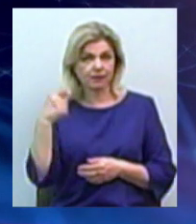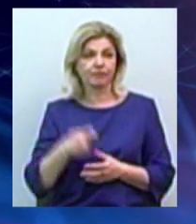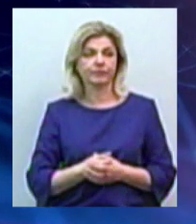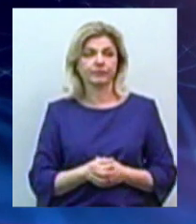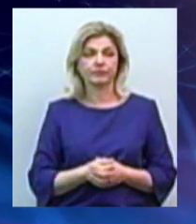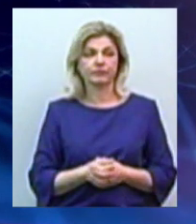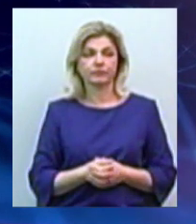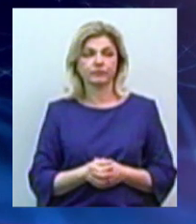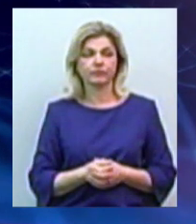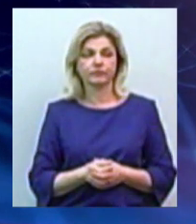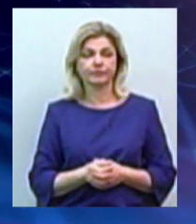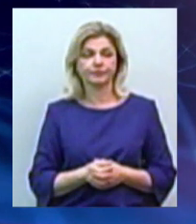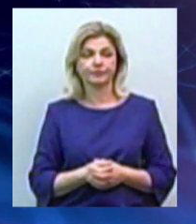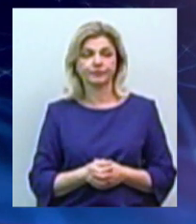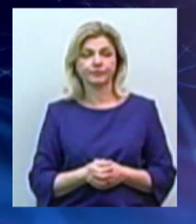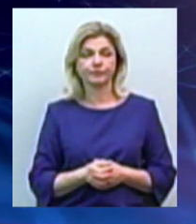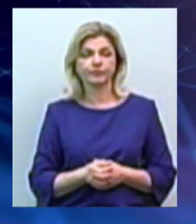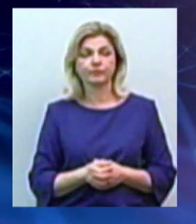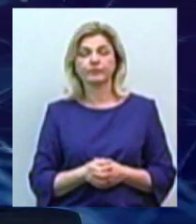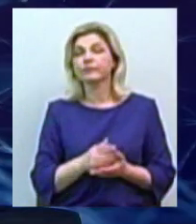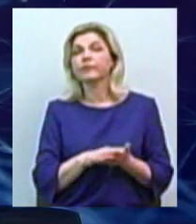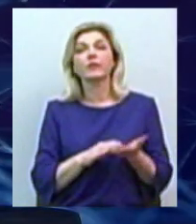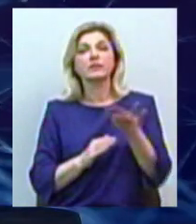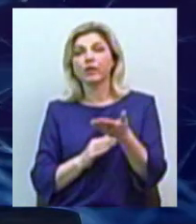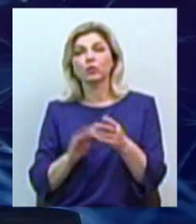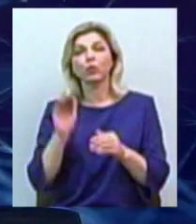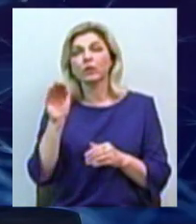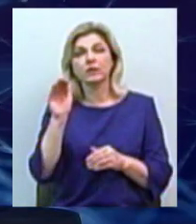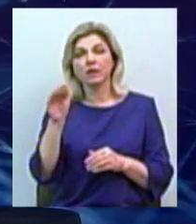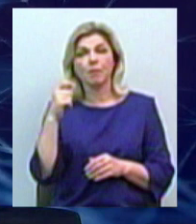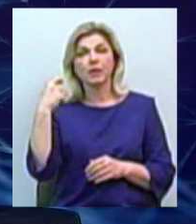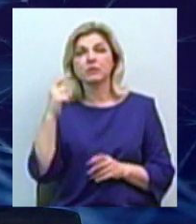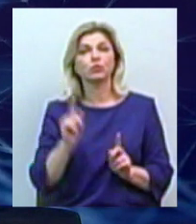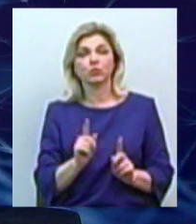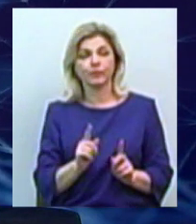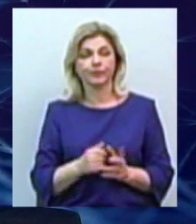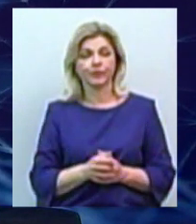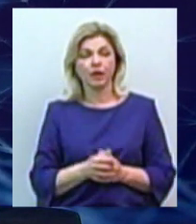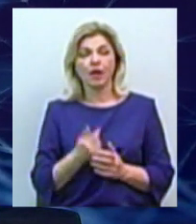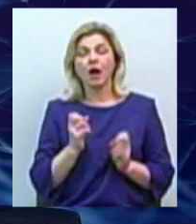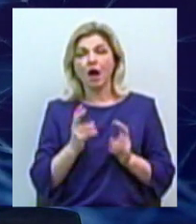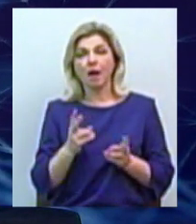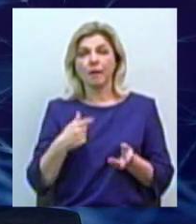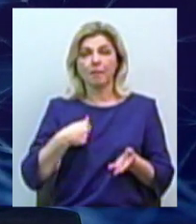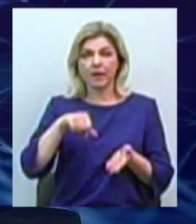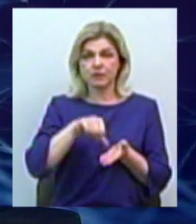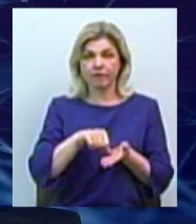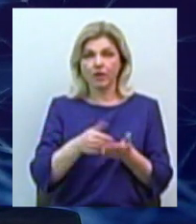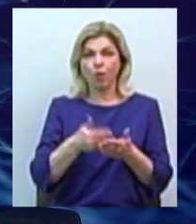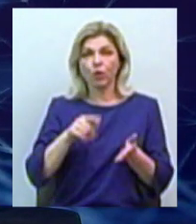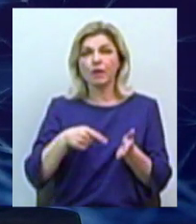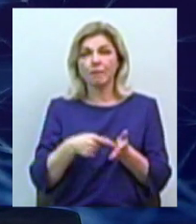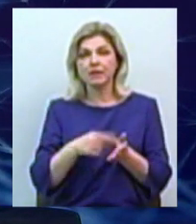трошки про мотивацію. І з чим саме звернулося? Так, я є, крім іншого, як представник від міста Миколаєва, є